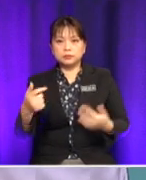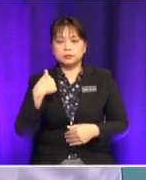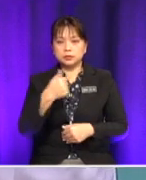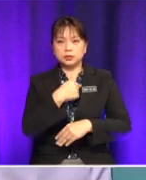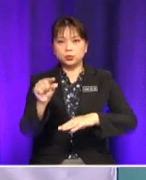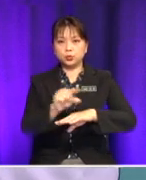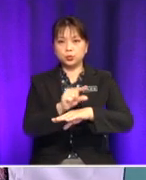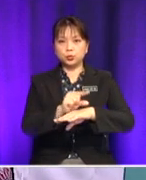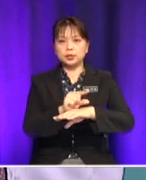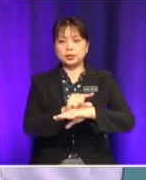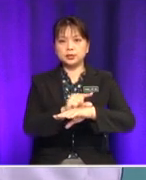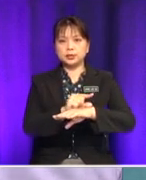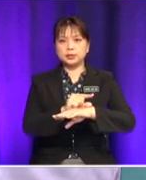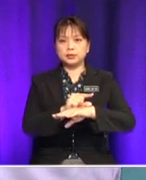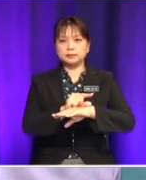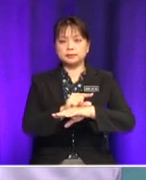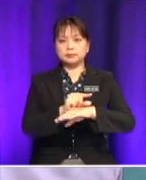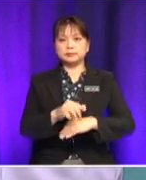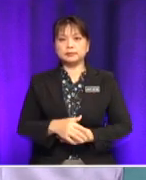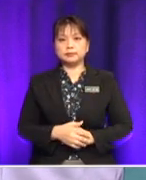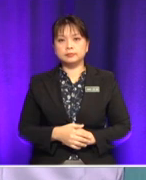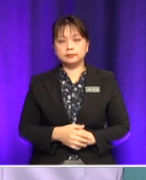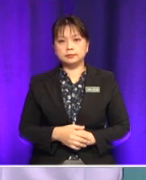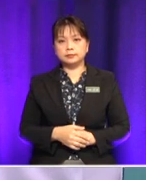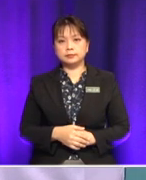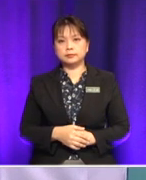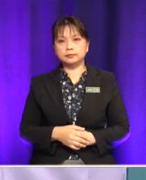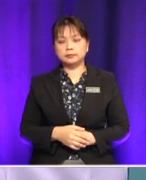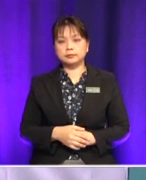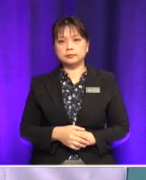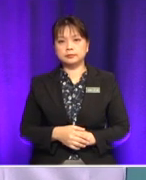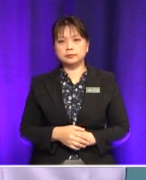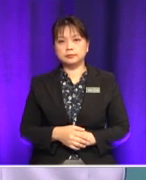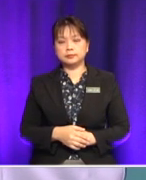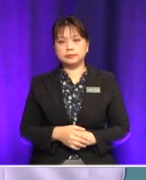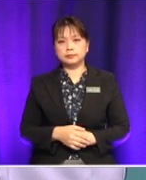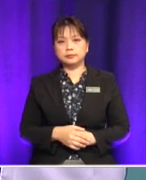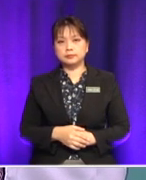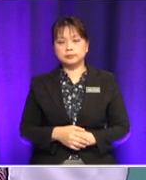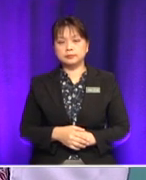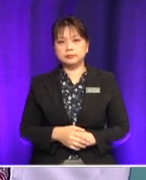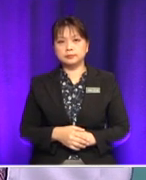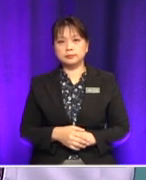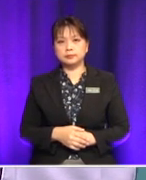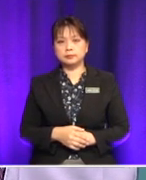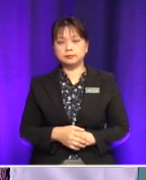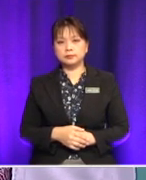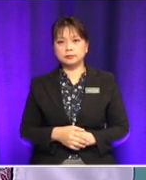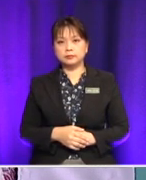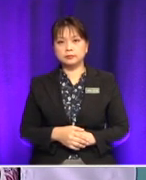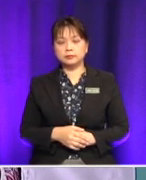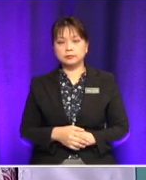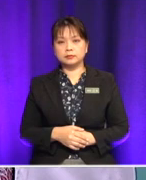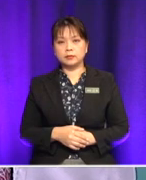Imbuhan Imbuhan size buka imbuhan bahasa Melayu nanti soalnya